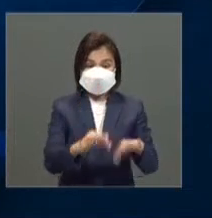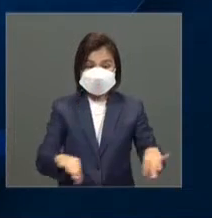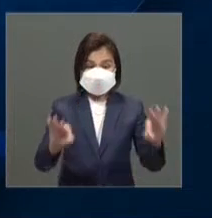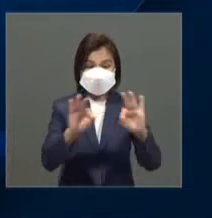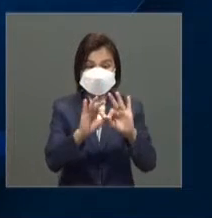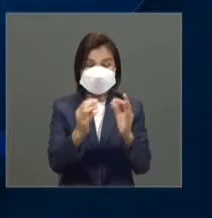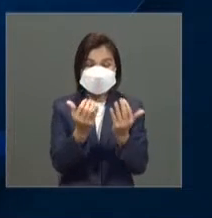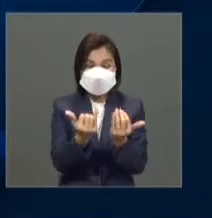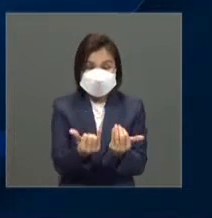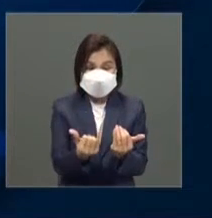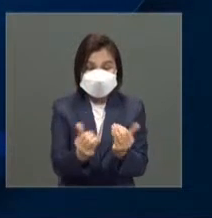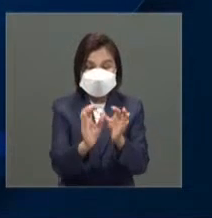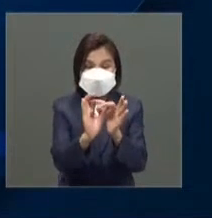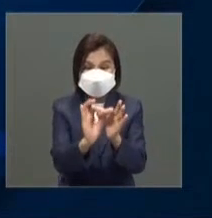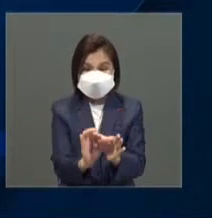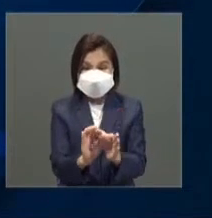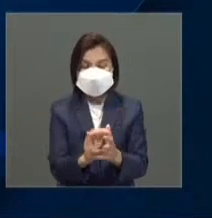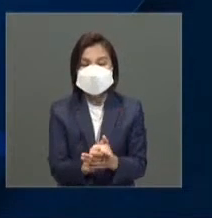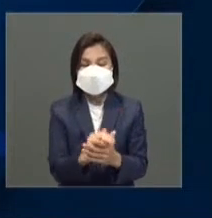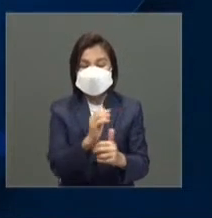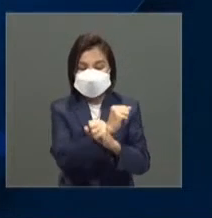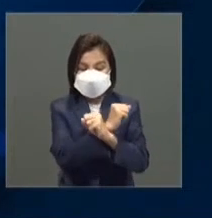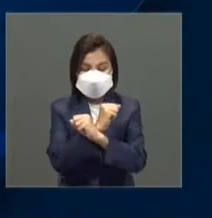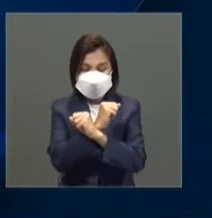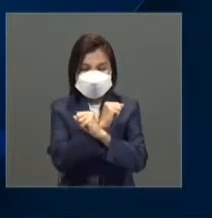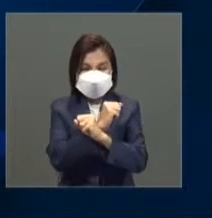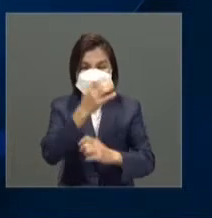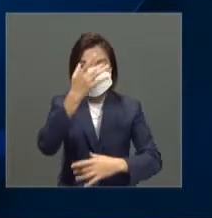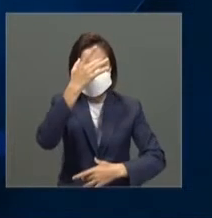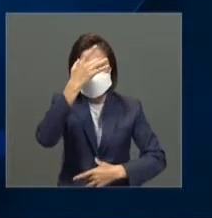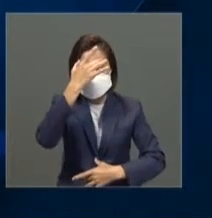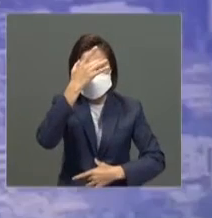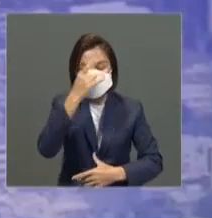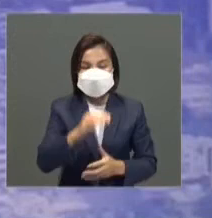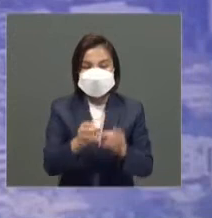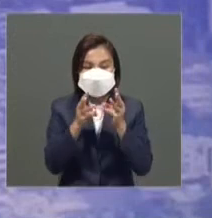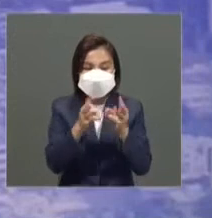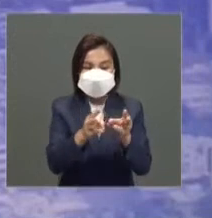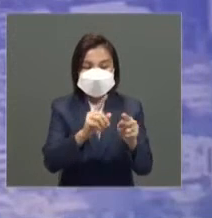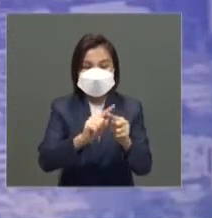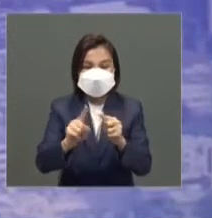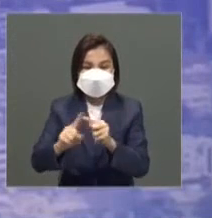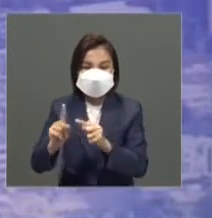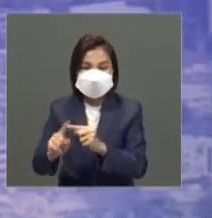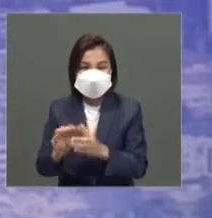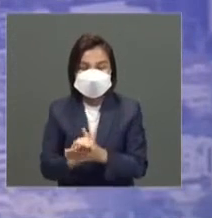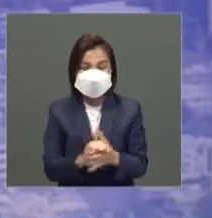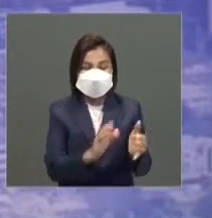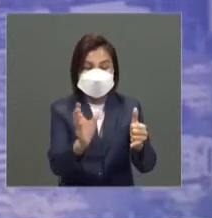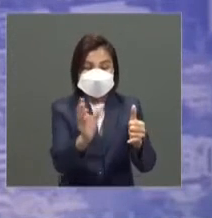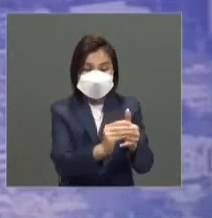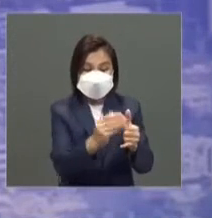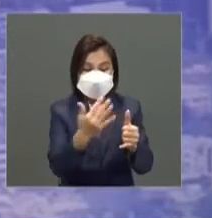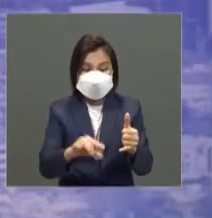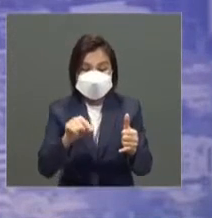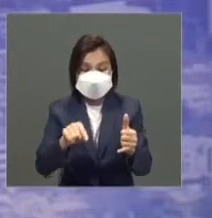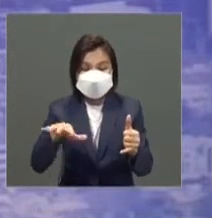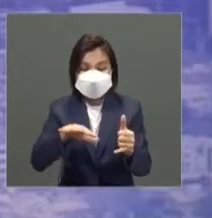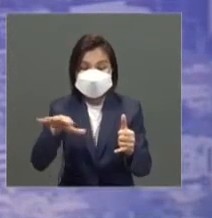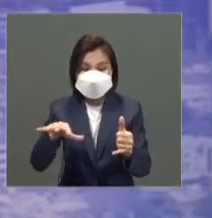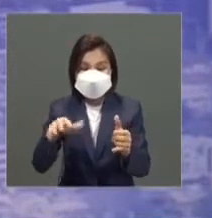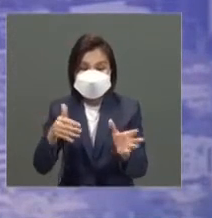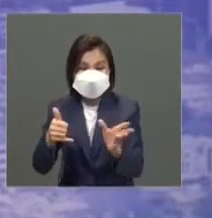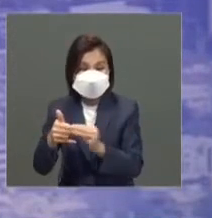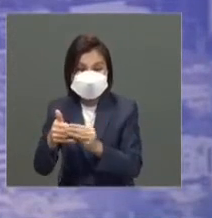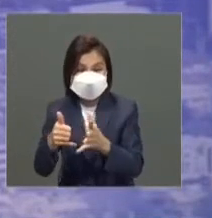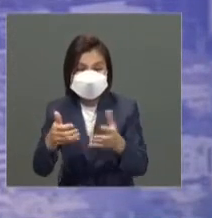อนนี้คือเรื่องของการควบคุมโรคการควบคุมโรคมีหลายวิธีแยกผู้ป่วยออกจากคนปกติแล้วก็ขนา